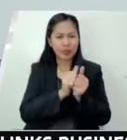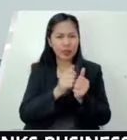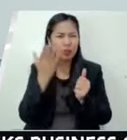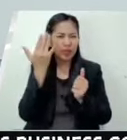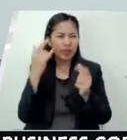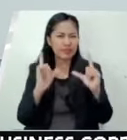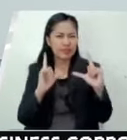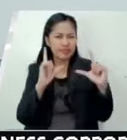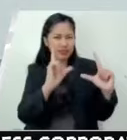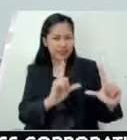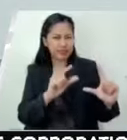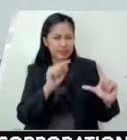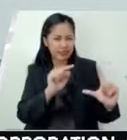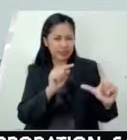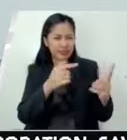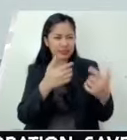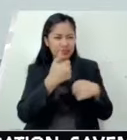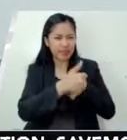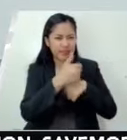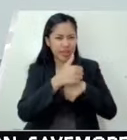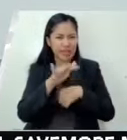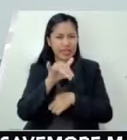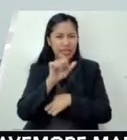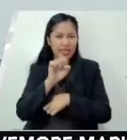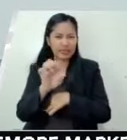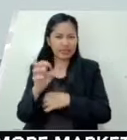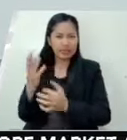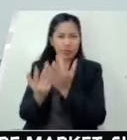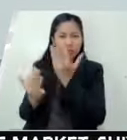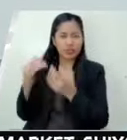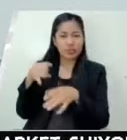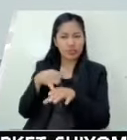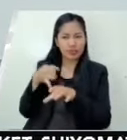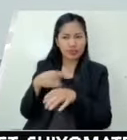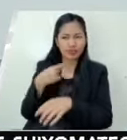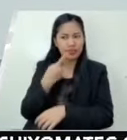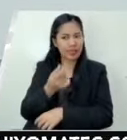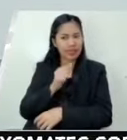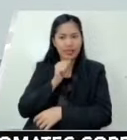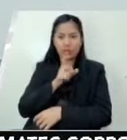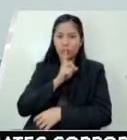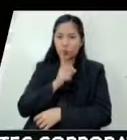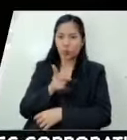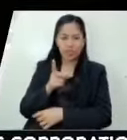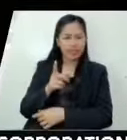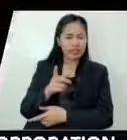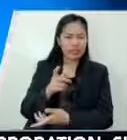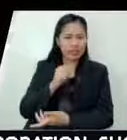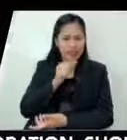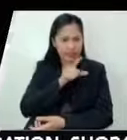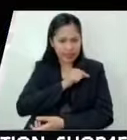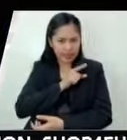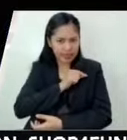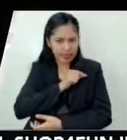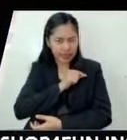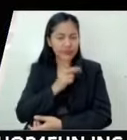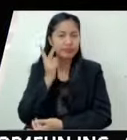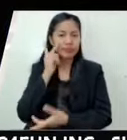sa Quezon. Kit nila, inosente sila. Balitang hatid ni Chino Gaston.